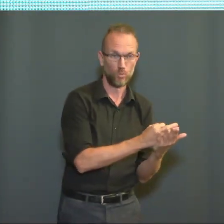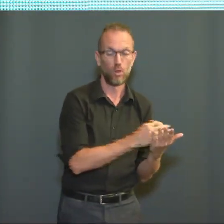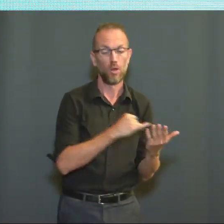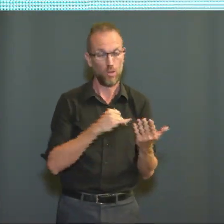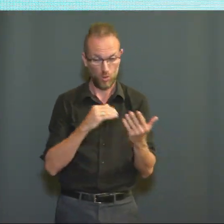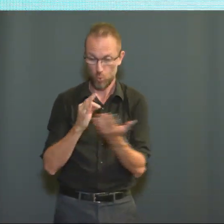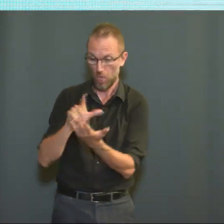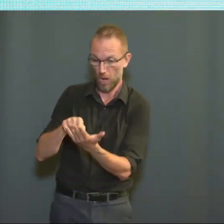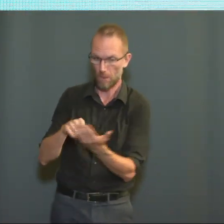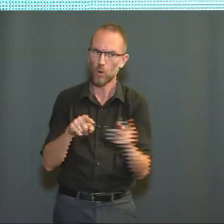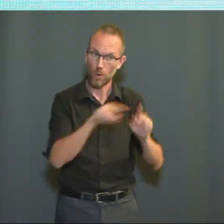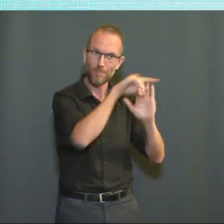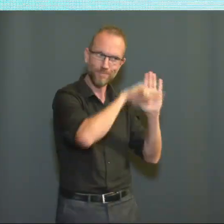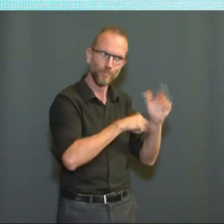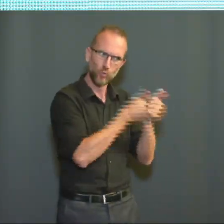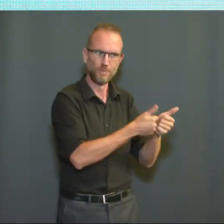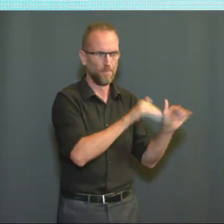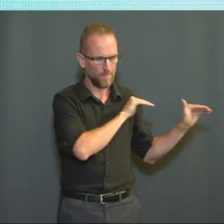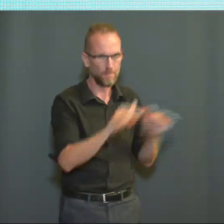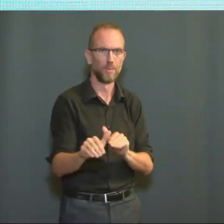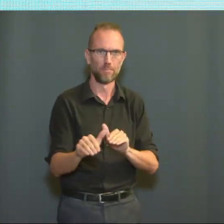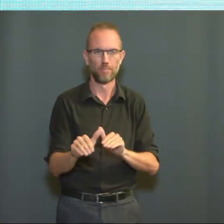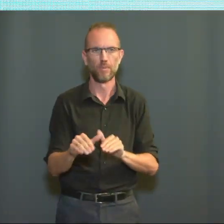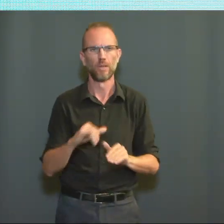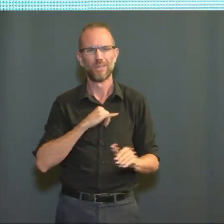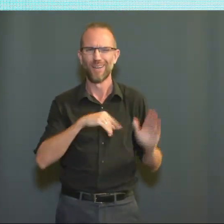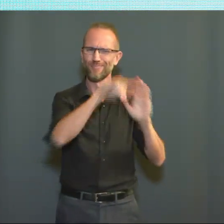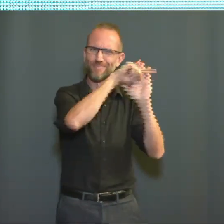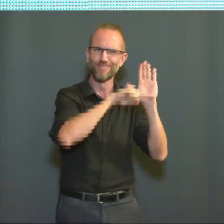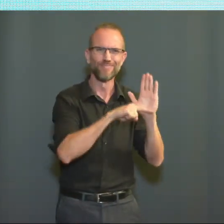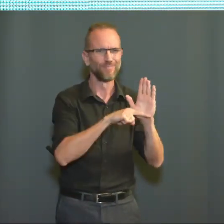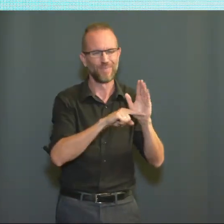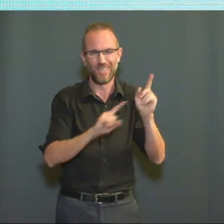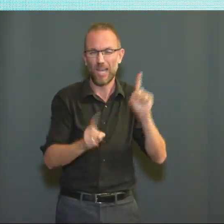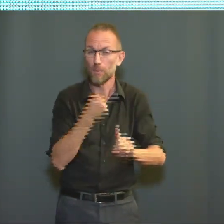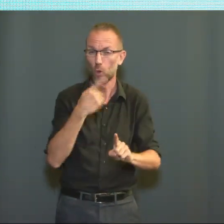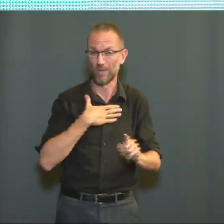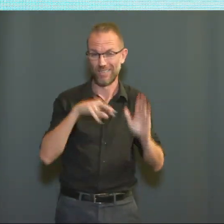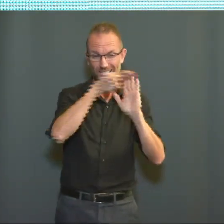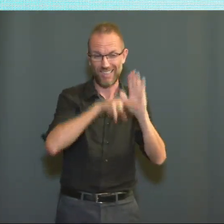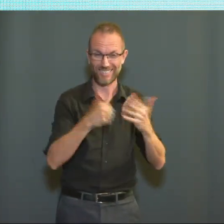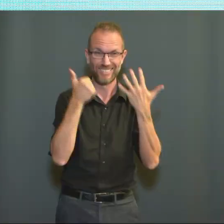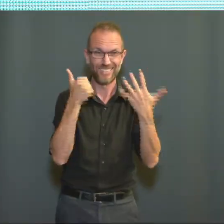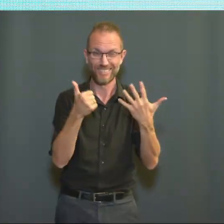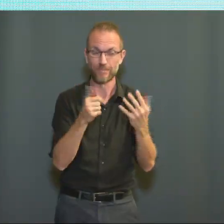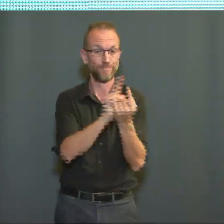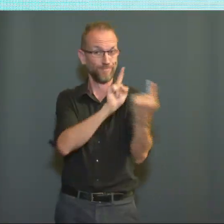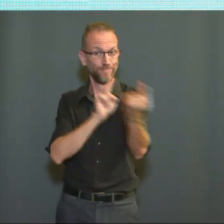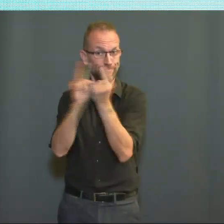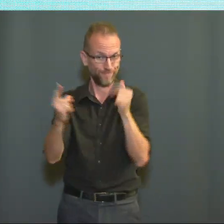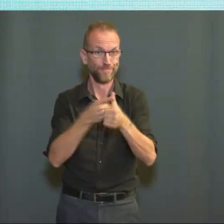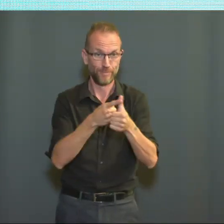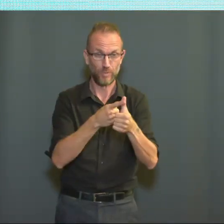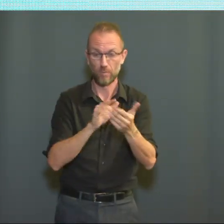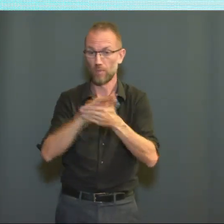les unes avec les autres. Les 6 règles d'or, comme garder ses distances et l'hygiène des mains, continuent à